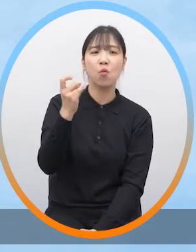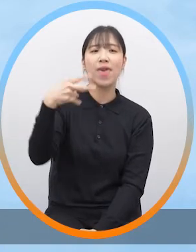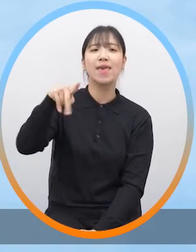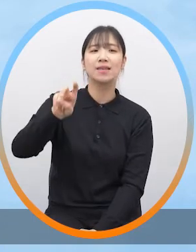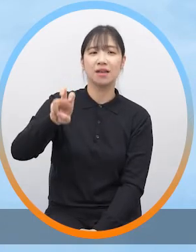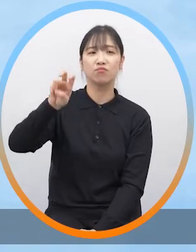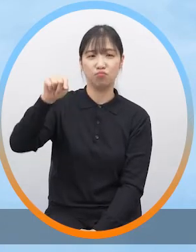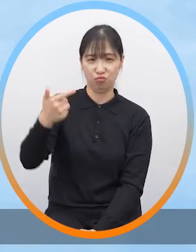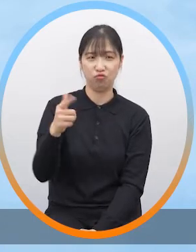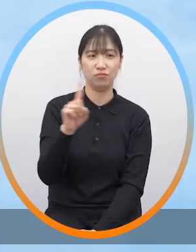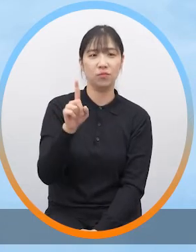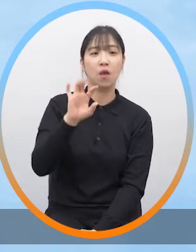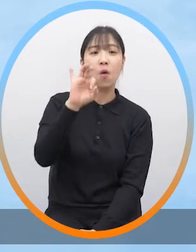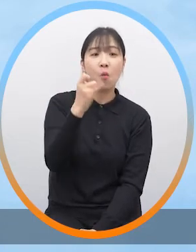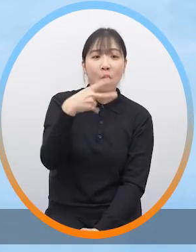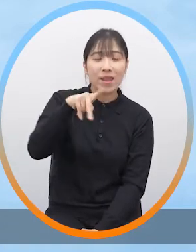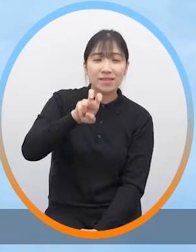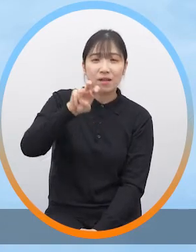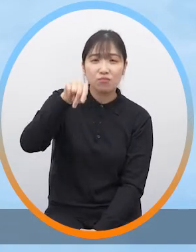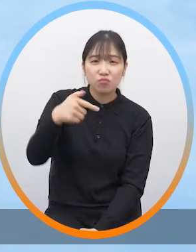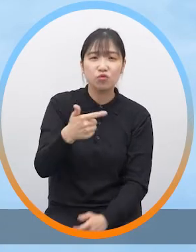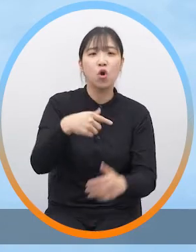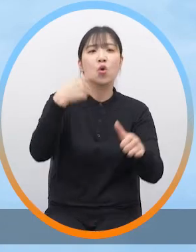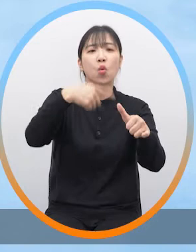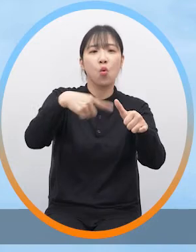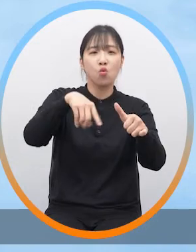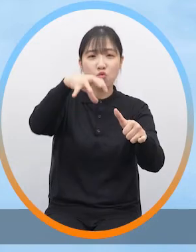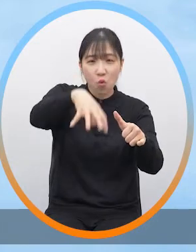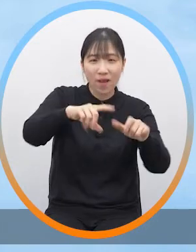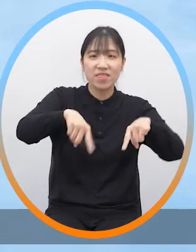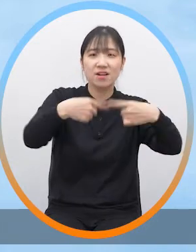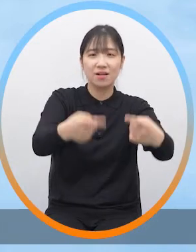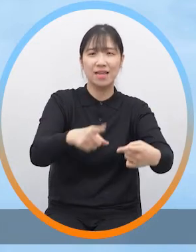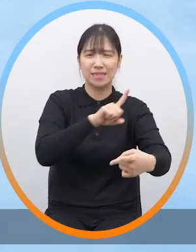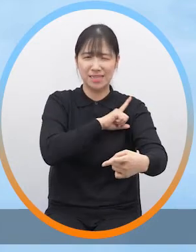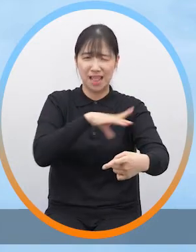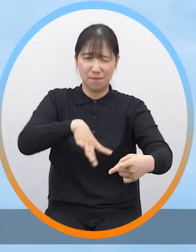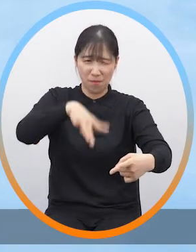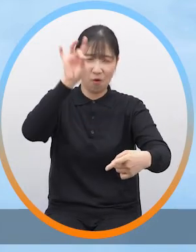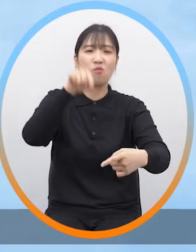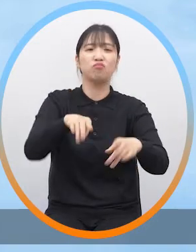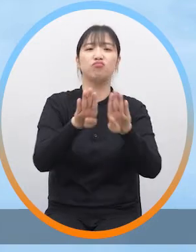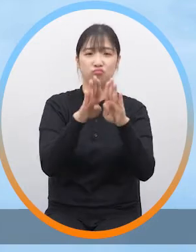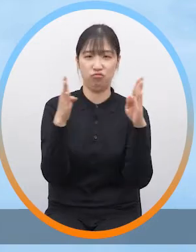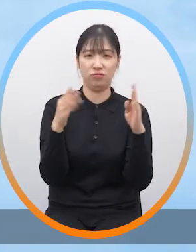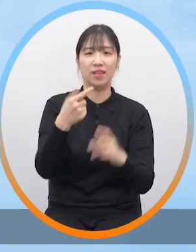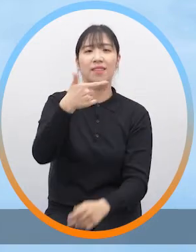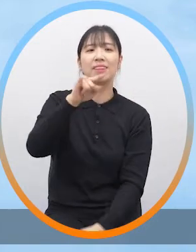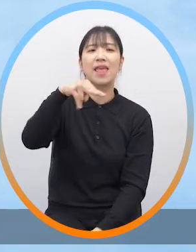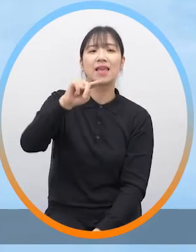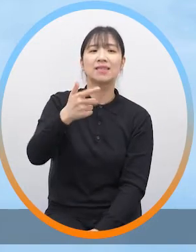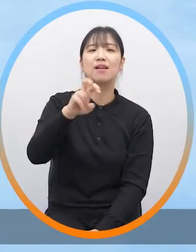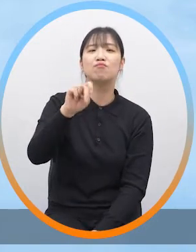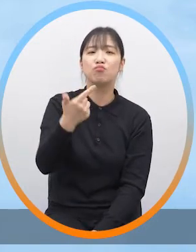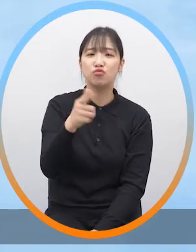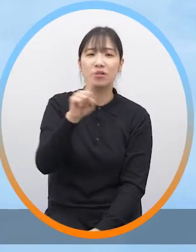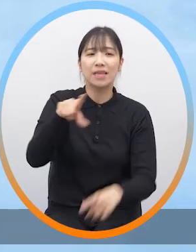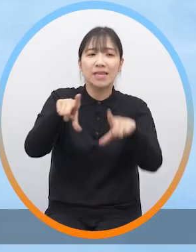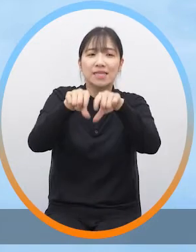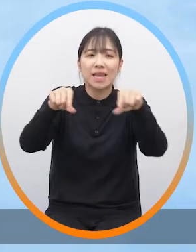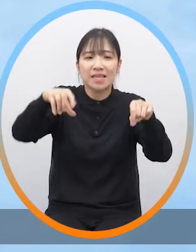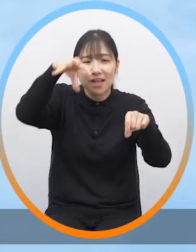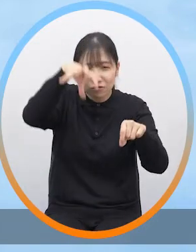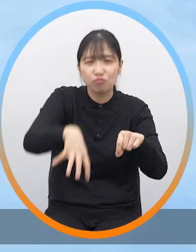이겁니다. 외산문은 교육공간으로 들어가는 제일 건분이고요. 통상적으로. 내산문은 제사